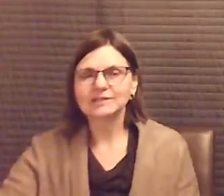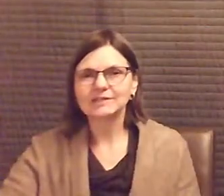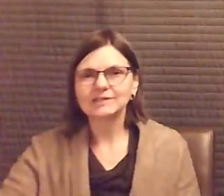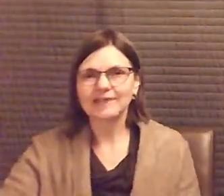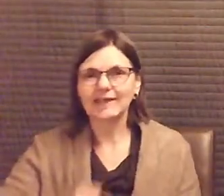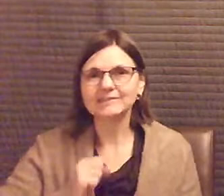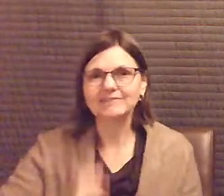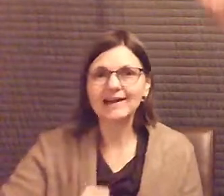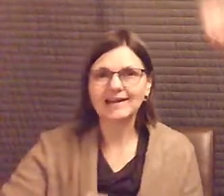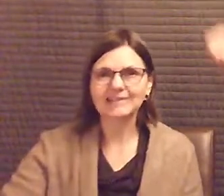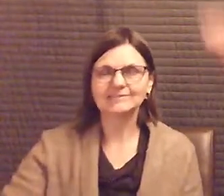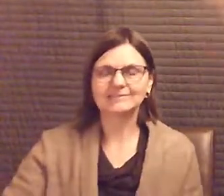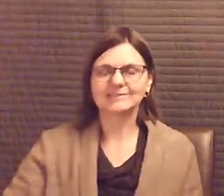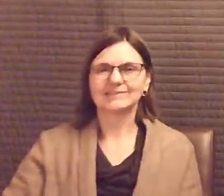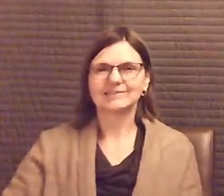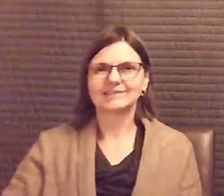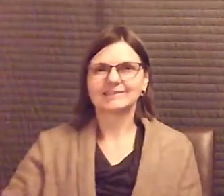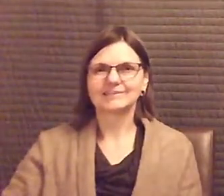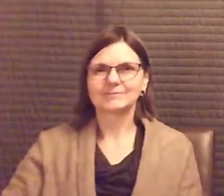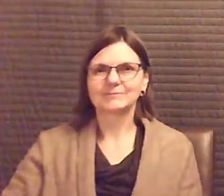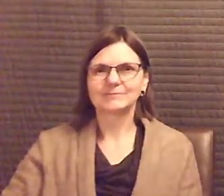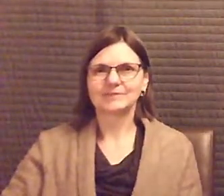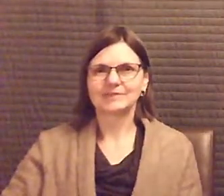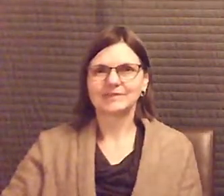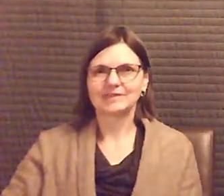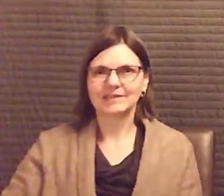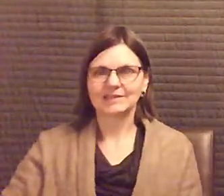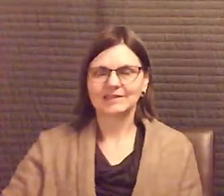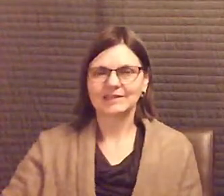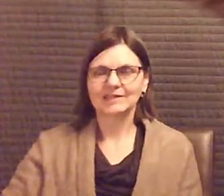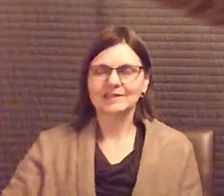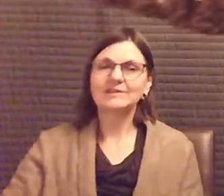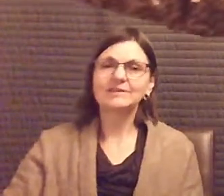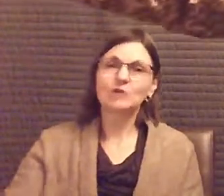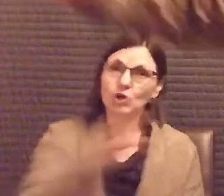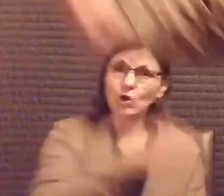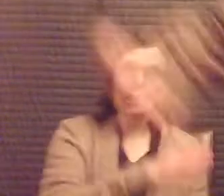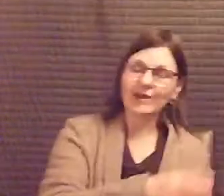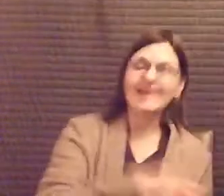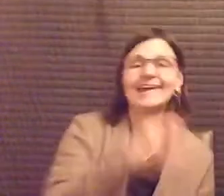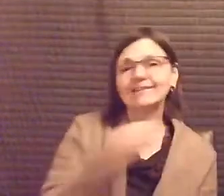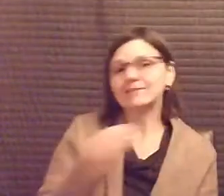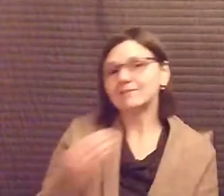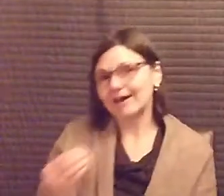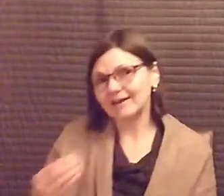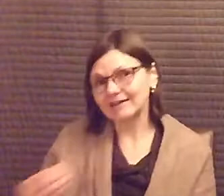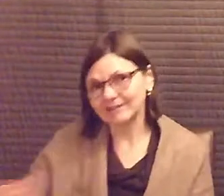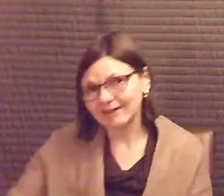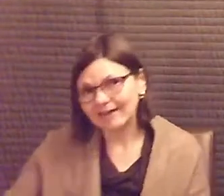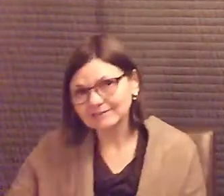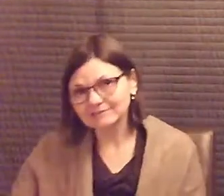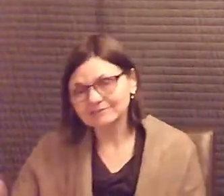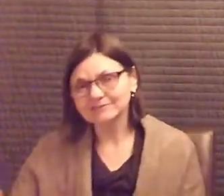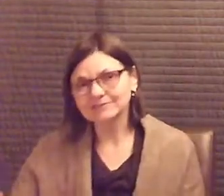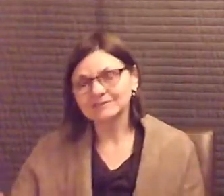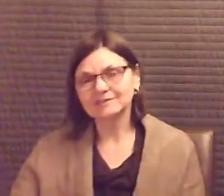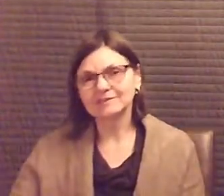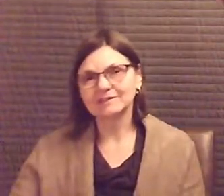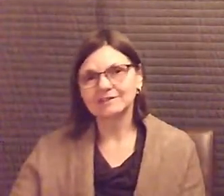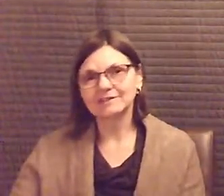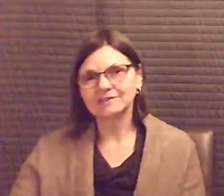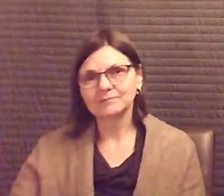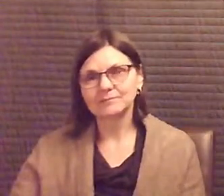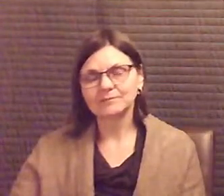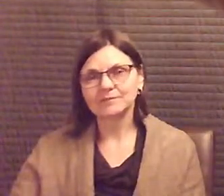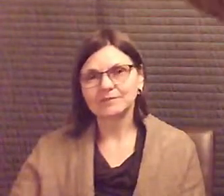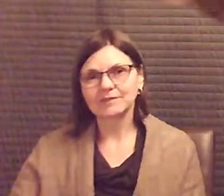droeg geest ervaren hoe we god die liever in de toe zie de gelovigen in de waarheid zal leiden mobiel